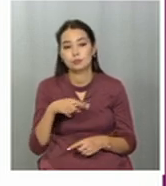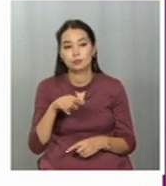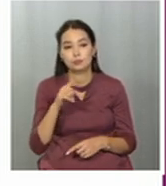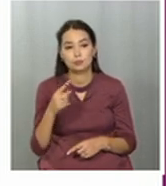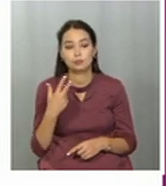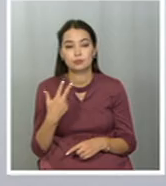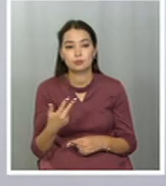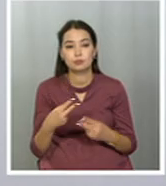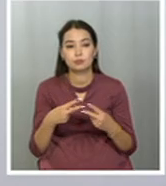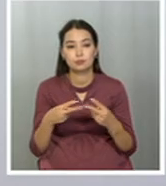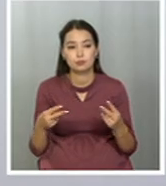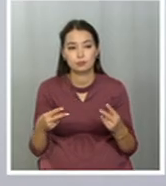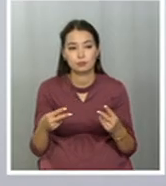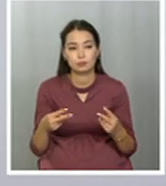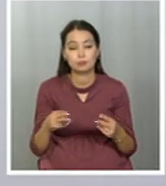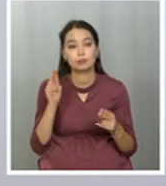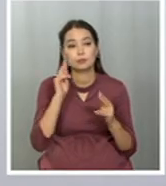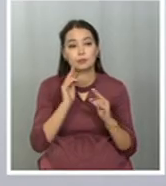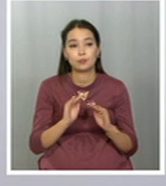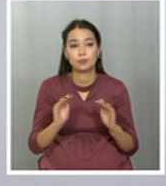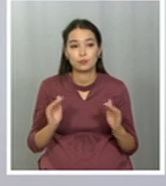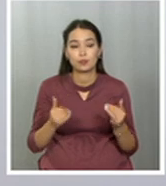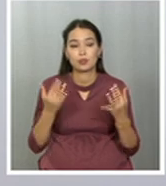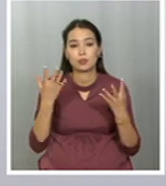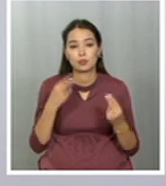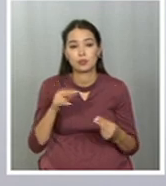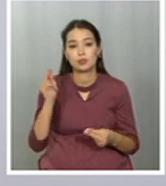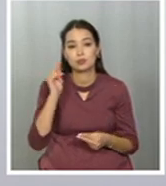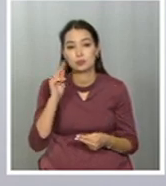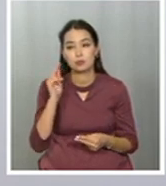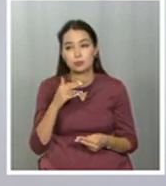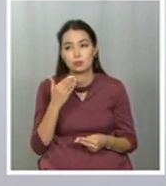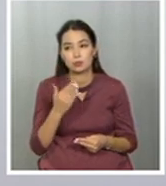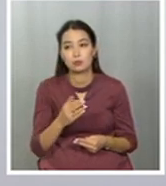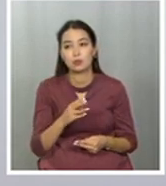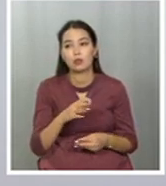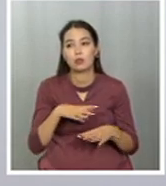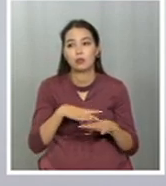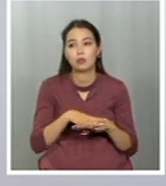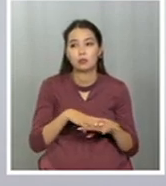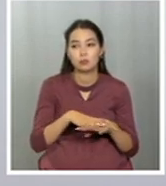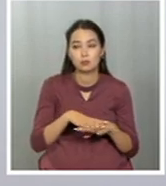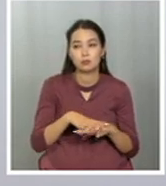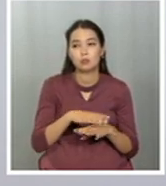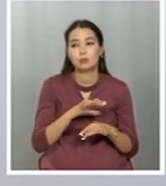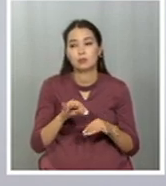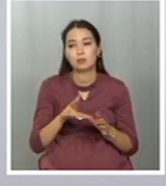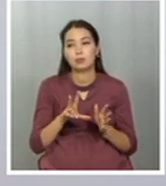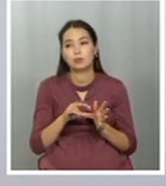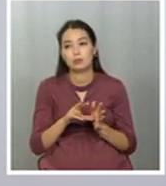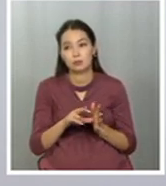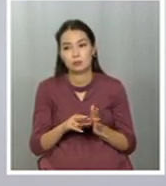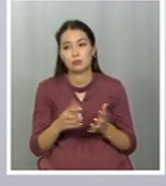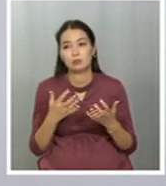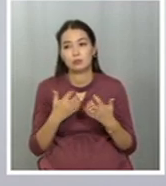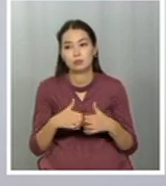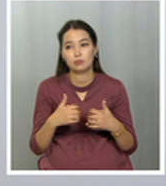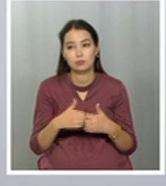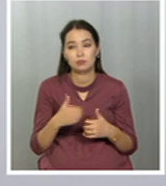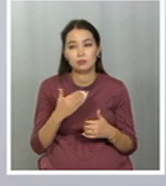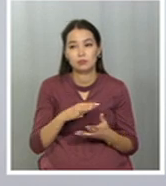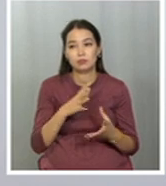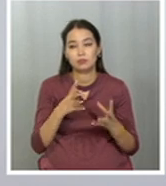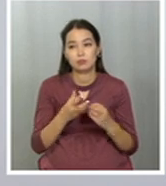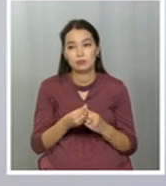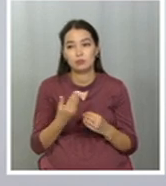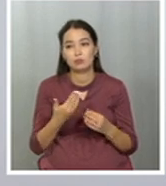3-ке тең. Оқушылар, бүгінгі сабақта арифметикалық және геометриялық прогрессияларды